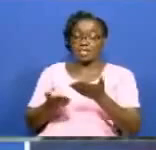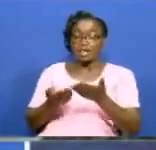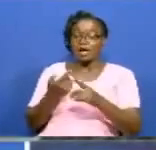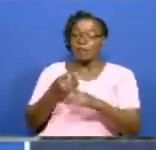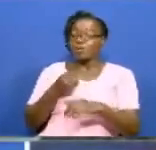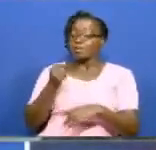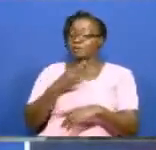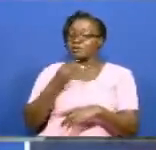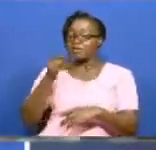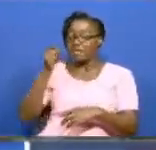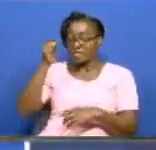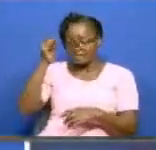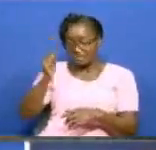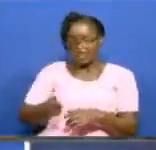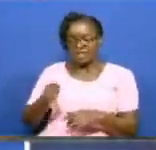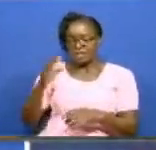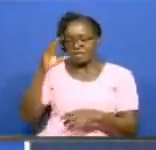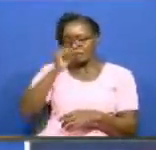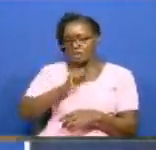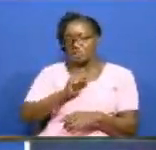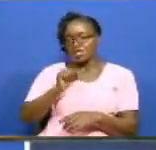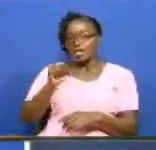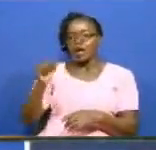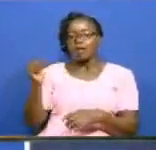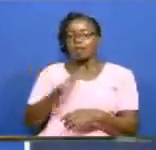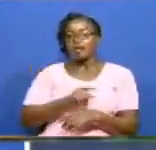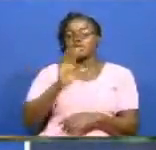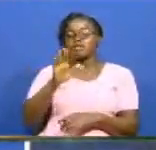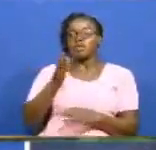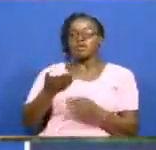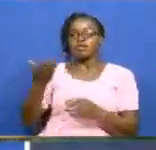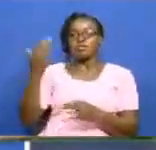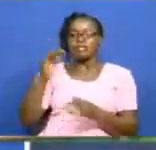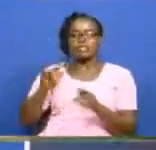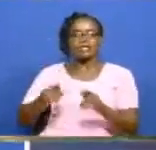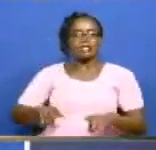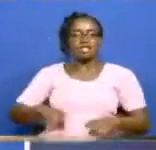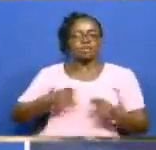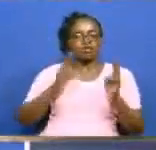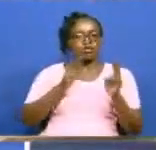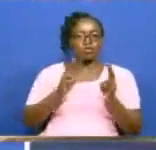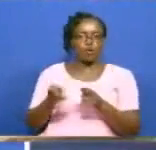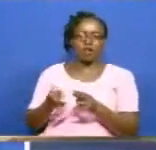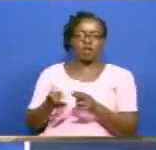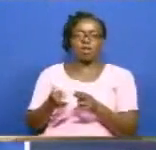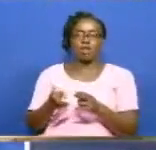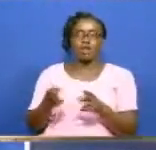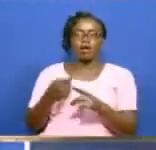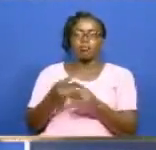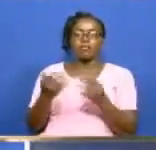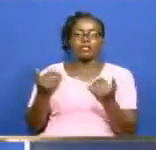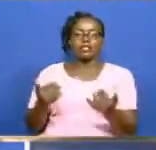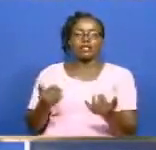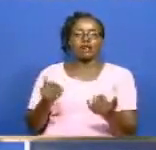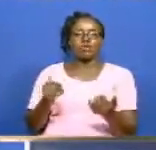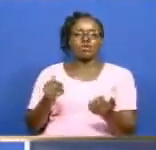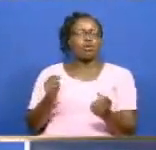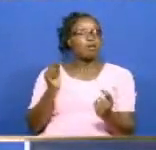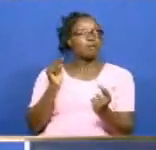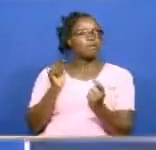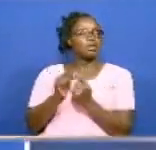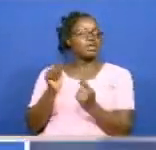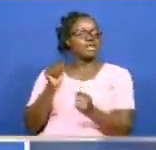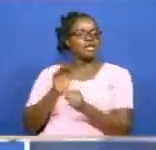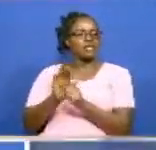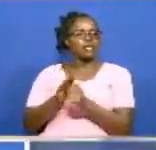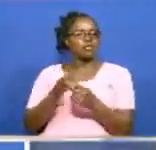hatatendewa haki. Miezi mitano iliyopita Ogendo alikuwa akiishi maisha ya kawaida, lakini sasa amejawa na uchungu,